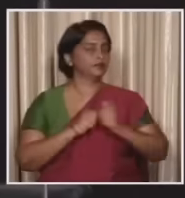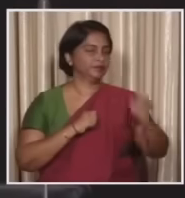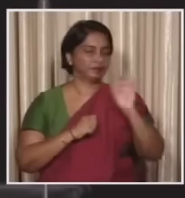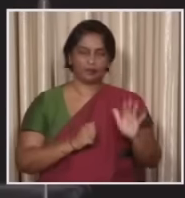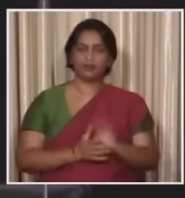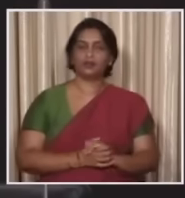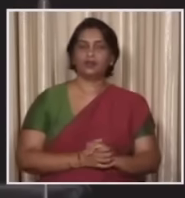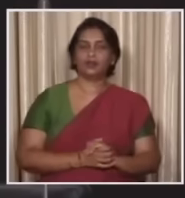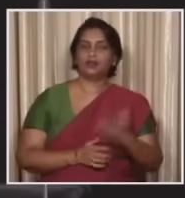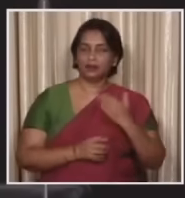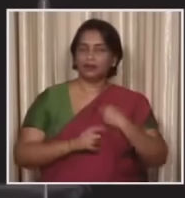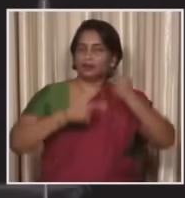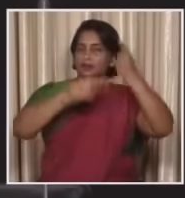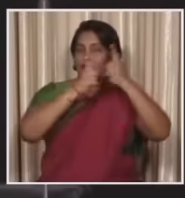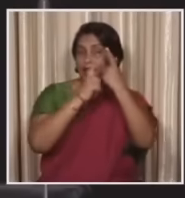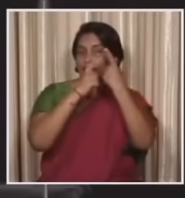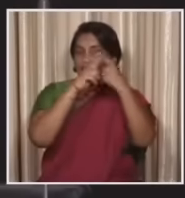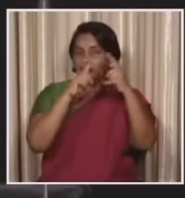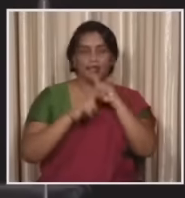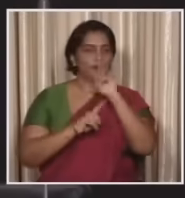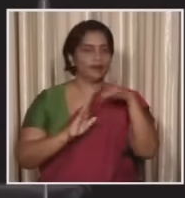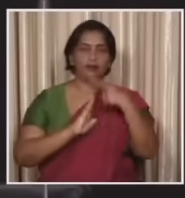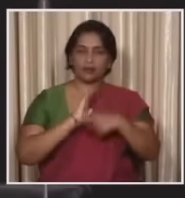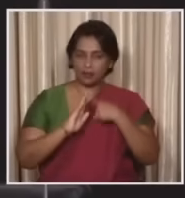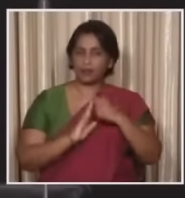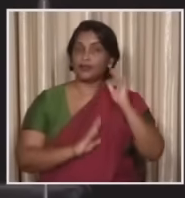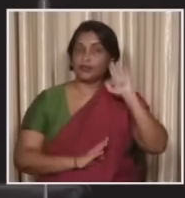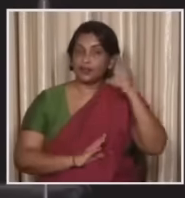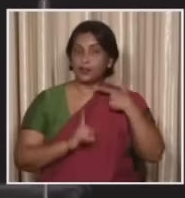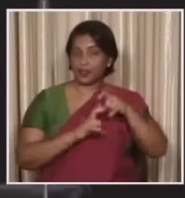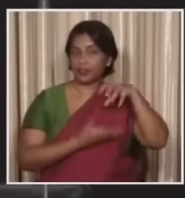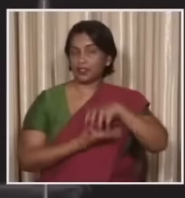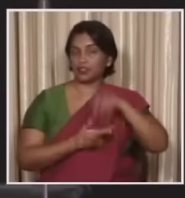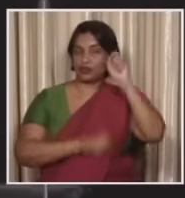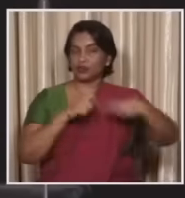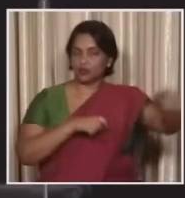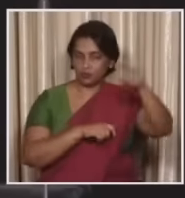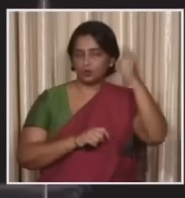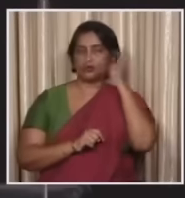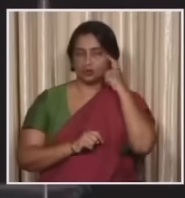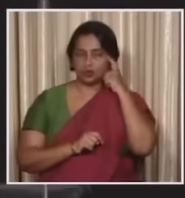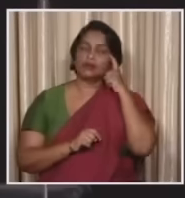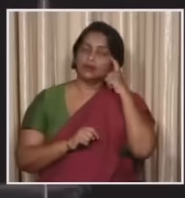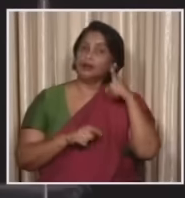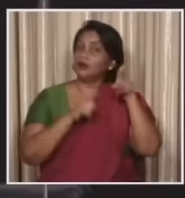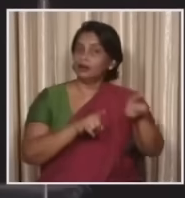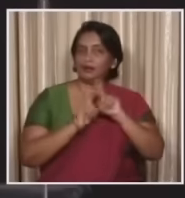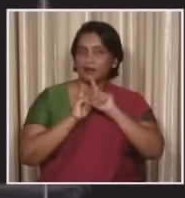තියෙනවා. මම එකින් එක විස්තර කරන්න ඕනේ නැහැ. අපේ රටේ විශේෂයෙන්ම මගේ දිස්ත්‍රික්කයේ ජනතාව දන්නවා. ඒතකොට කාටවත් කියන්න